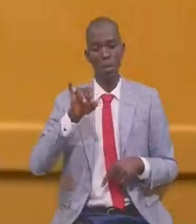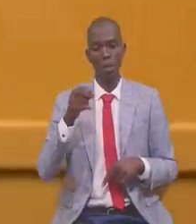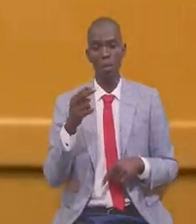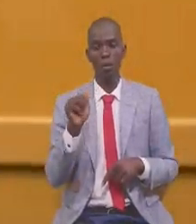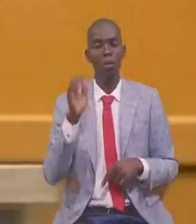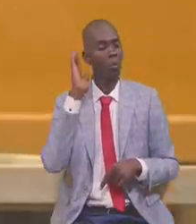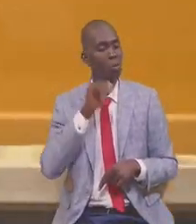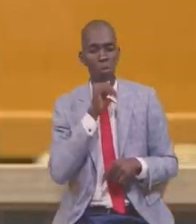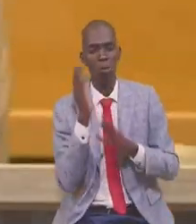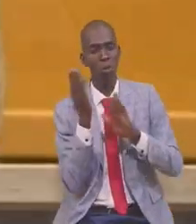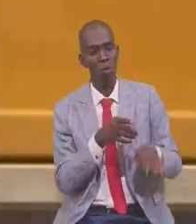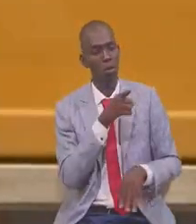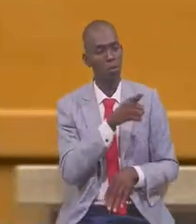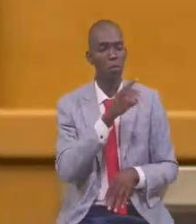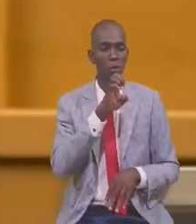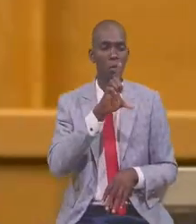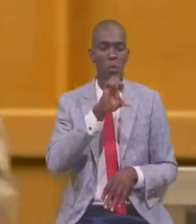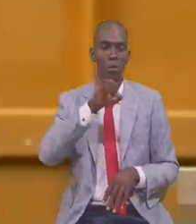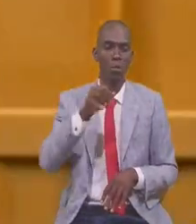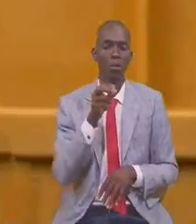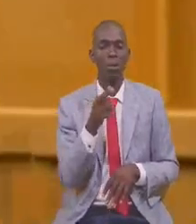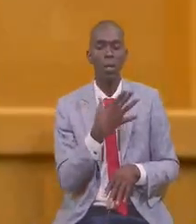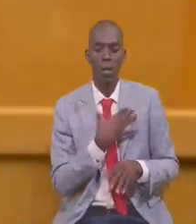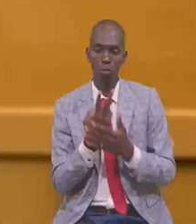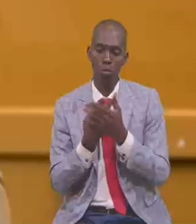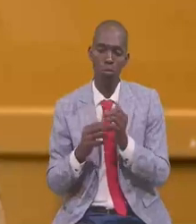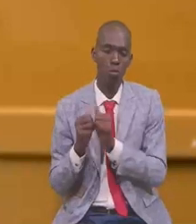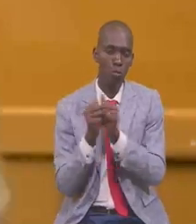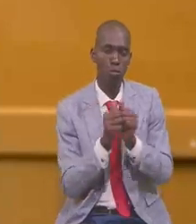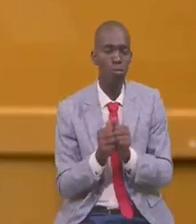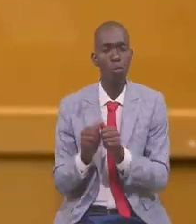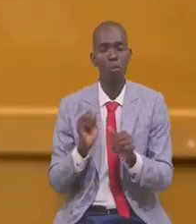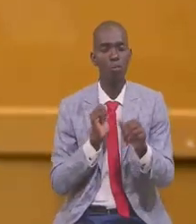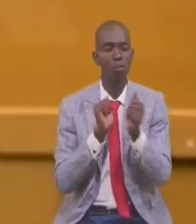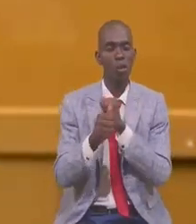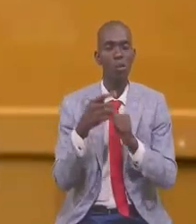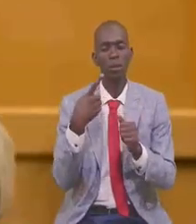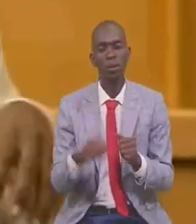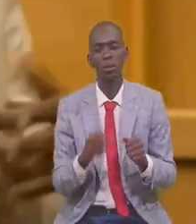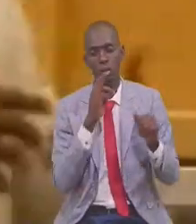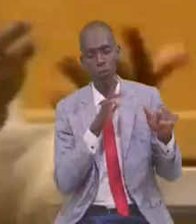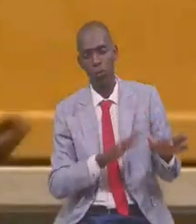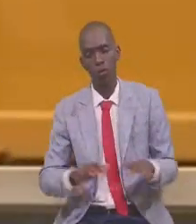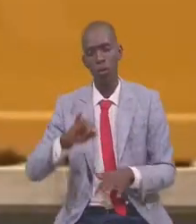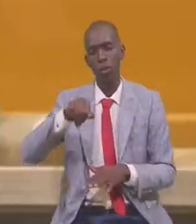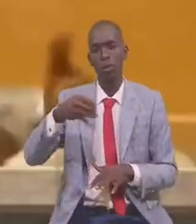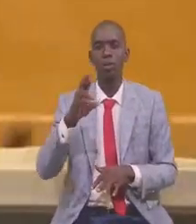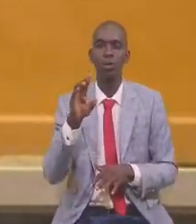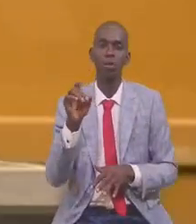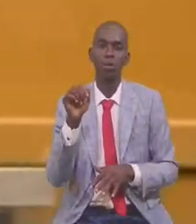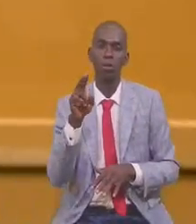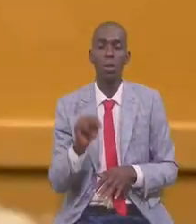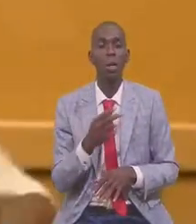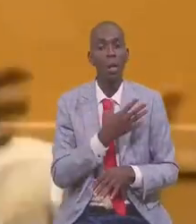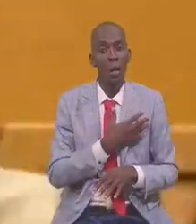sont arrivés au Jourdain. Et Élie a pris son manteau. Il observait. Parce que ce que tu vois, c'est ce que tu obtiens.